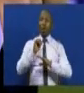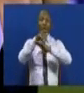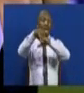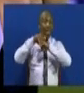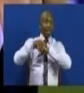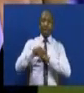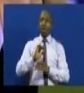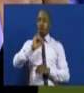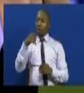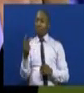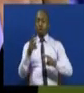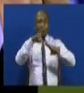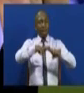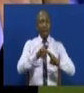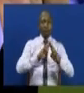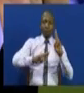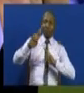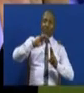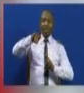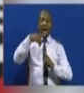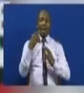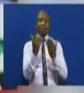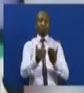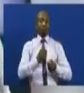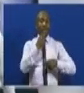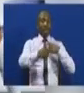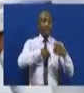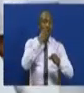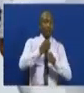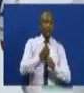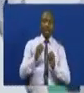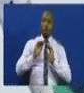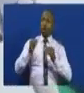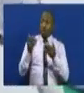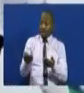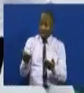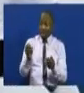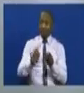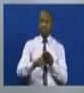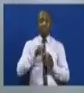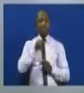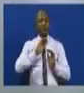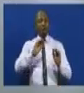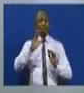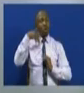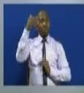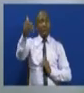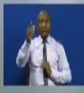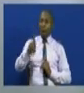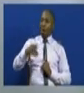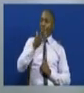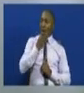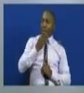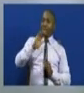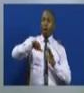siku ya Jumapili kujadili kocha atakayechukua mikoba ya kocha wa sasa Phil Neville, hoja kubwa ikiwa ni kocha ajaye awe mwanamke